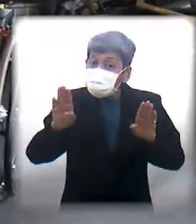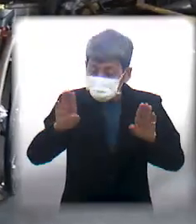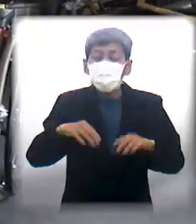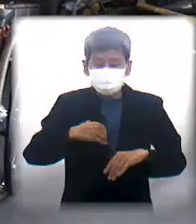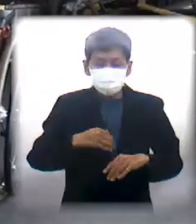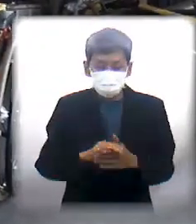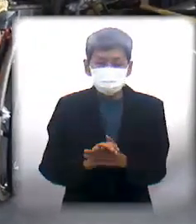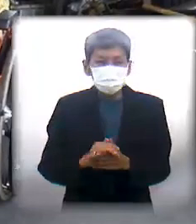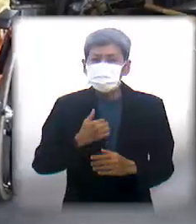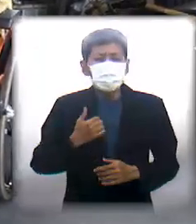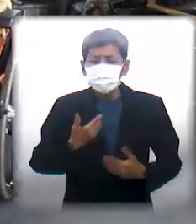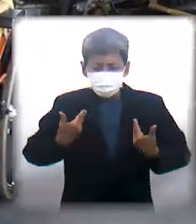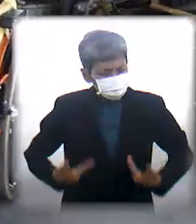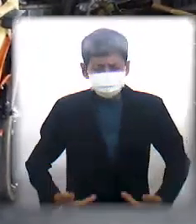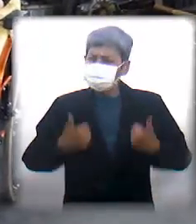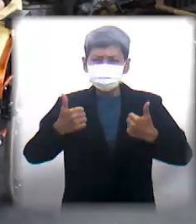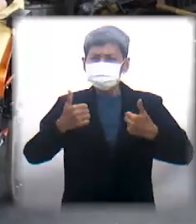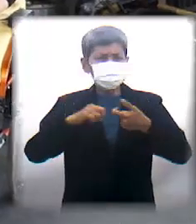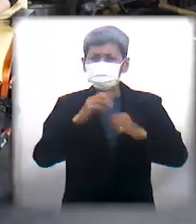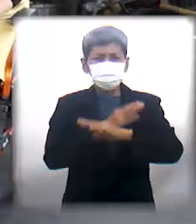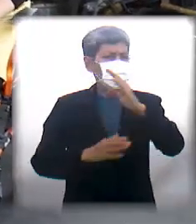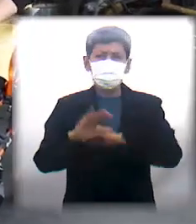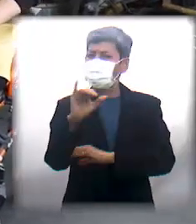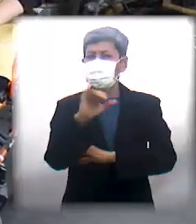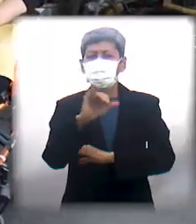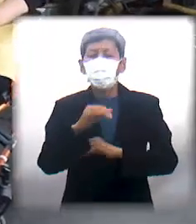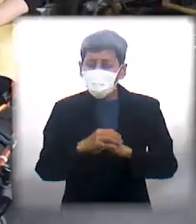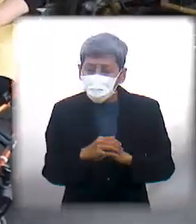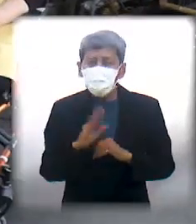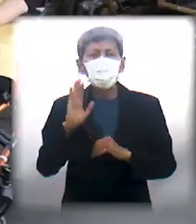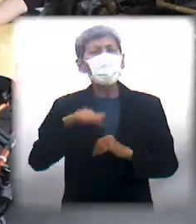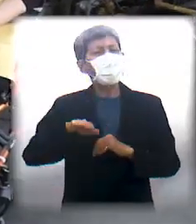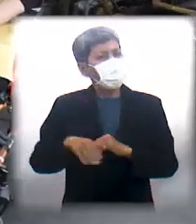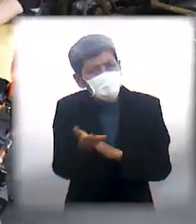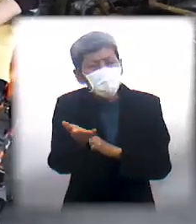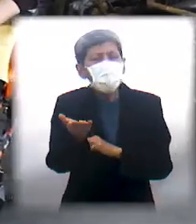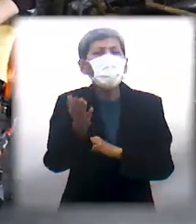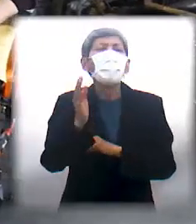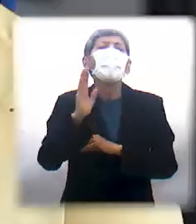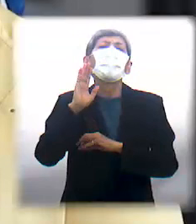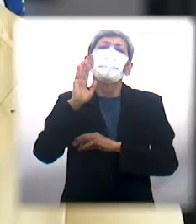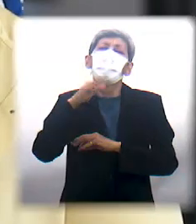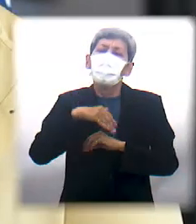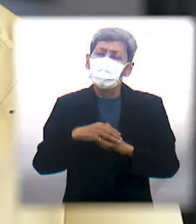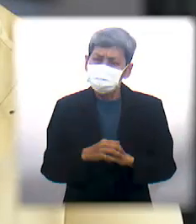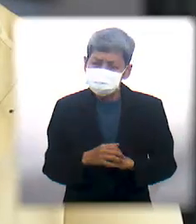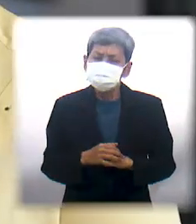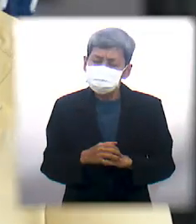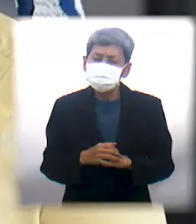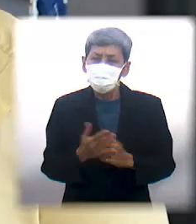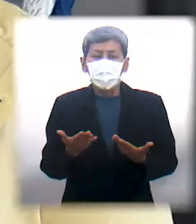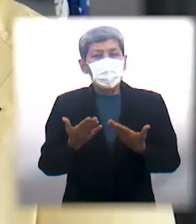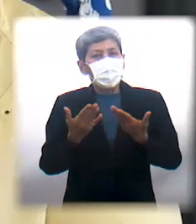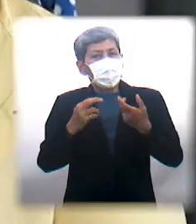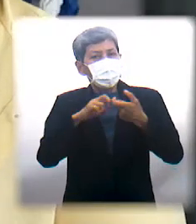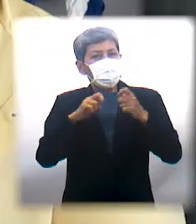แล้วตั้งแต่ที่ยังไม่มีความพิการ ใช่ๆครับ อ๋ออุบัติเหตุรถคว่ำแล้วก็ส่งผล